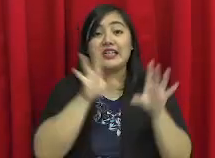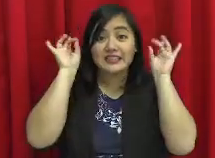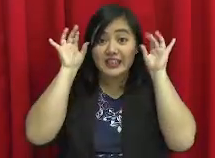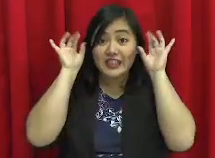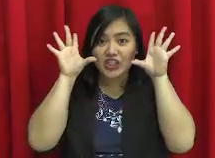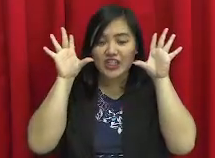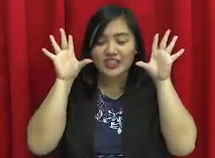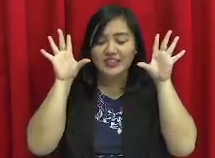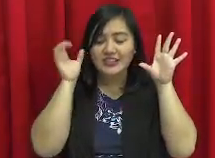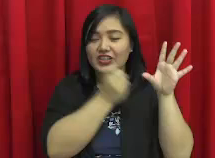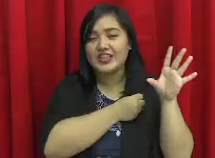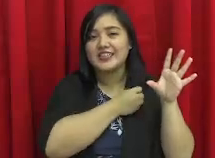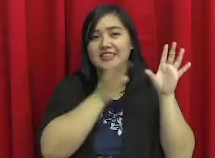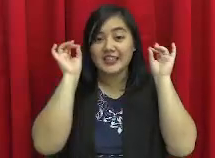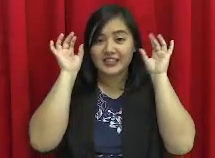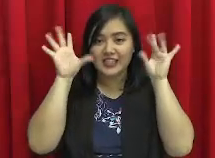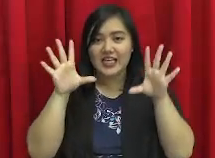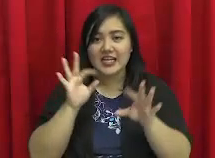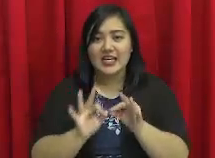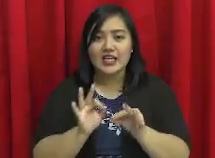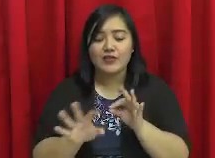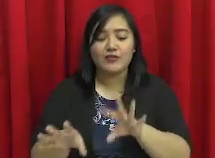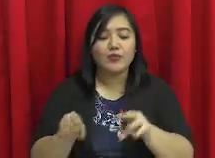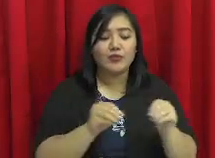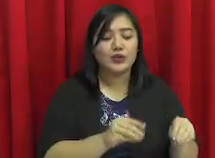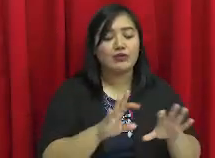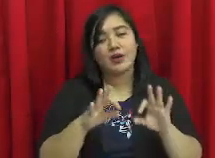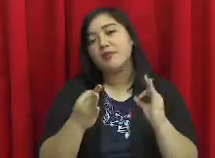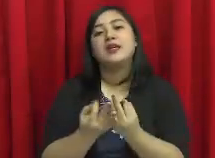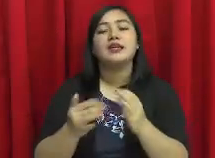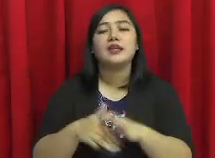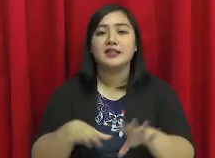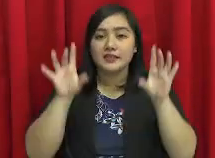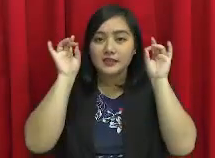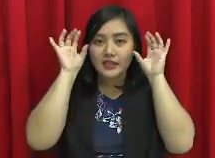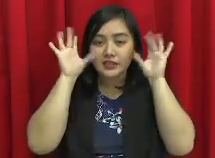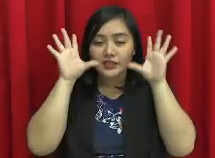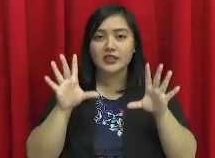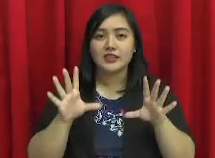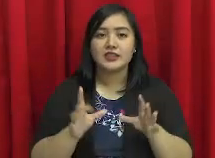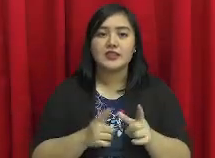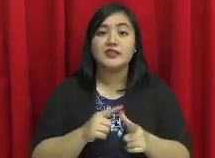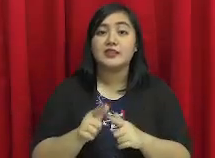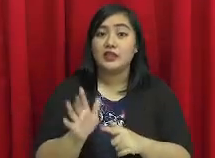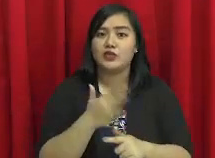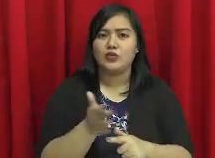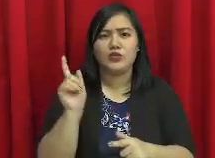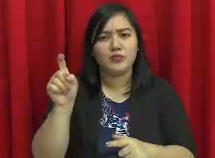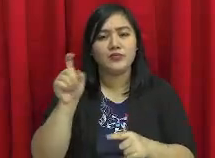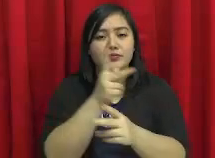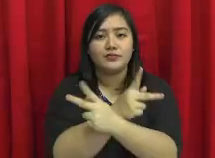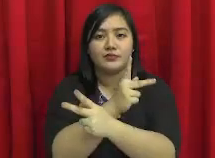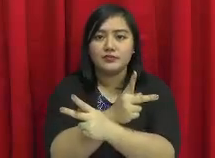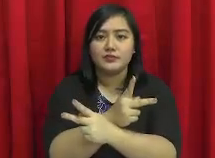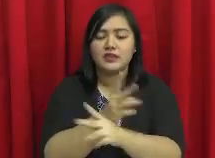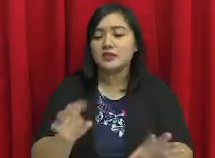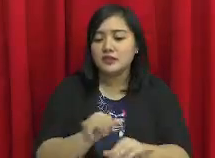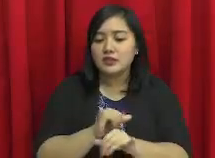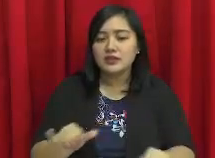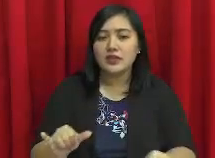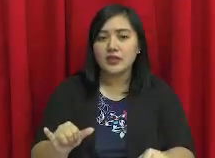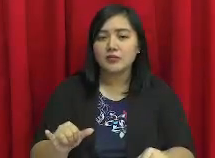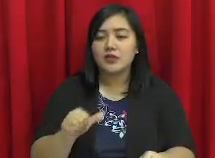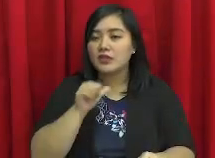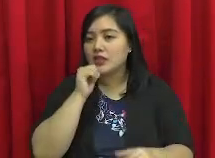ng bingit ng kamatayan. Physical pa yon. Ilagay yeah. natin sa kamatayang spiritual. Ano yun? Pagkahiwalay ng tao sa Diyos. I'm not